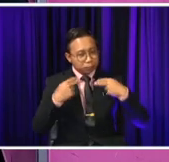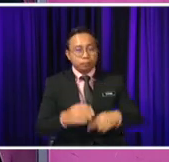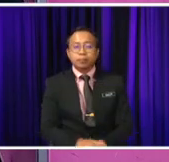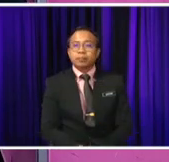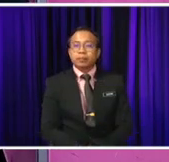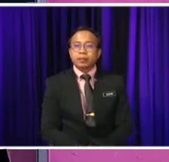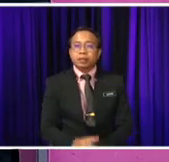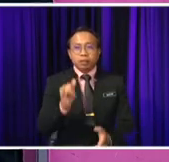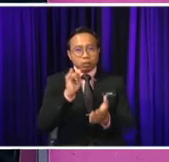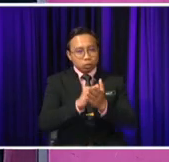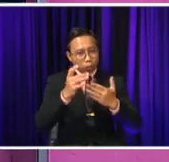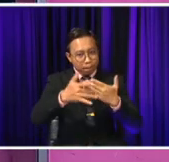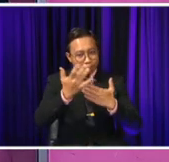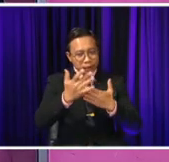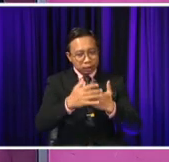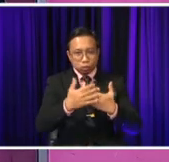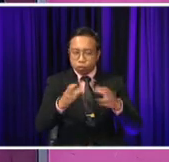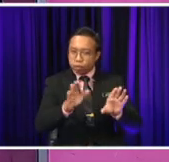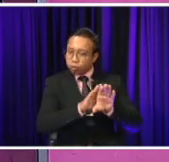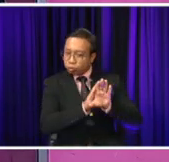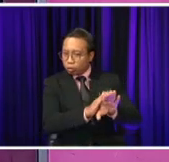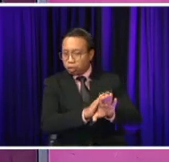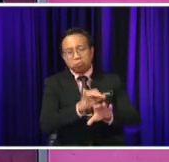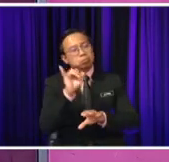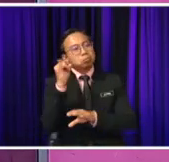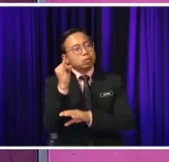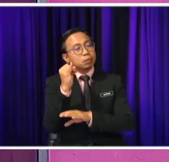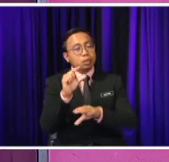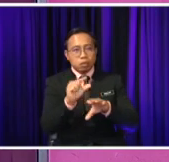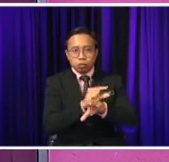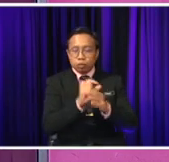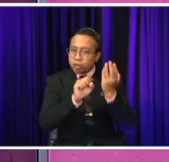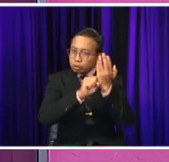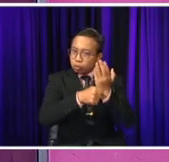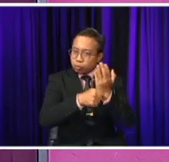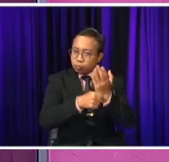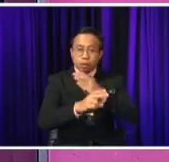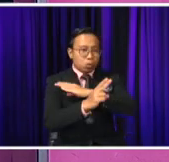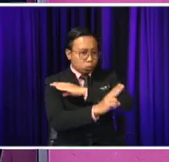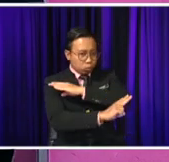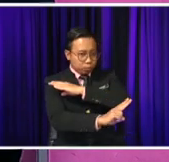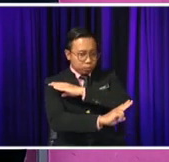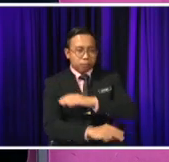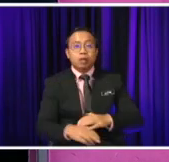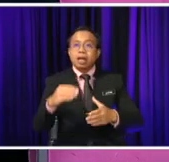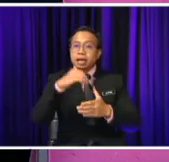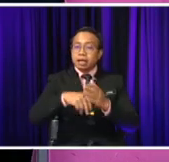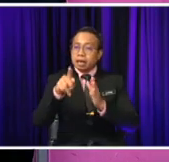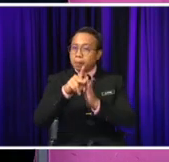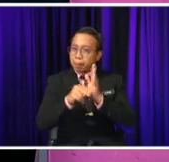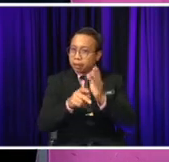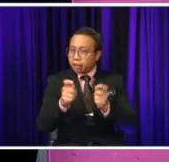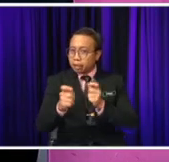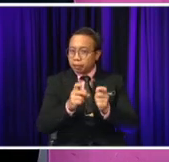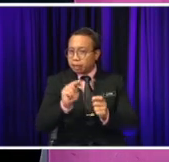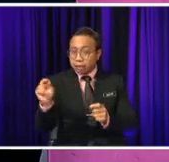sebagai hadis maupun yang mana hadis ini tertolak dan tidak boleh dijadikan sumber hukum baik itu namanya dalam takbiran dan pengurusan inilah sebenarnya